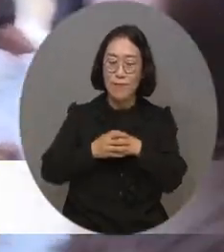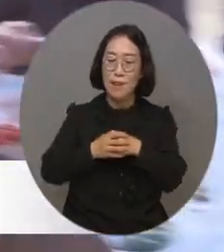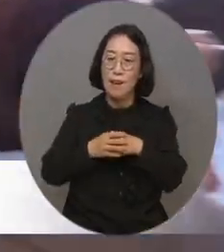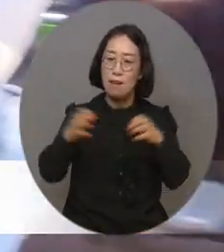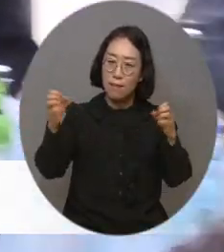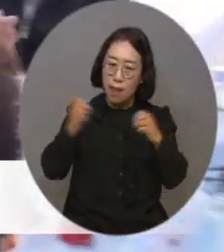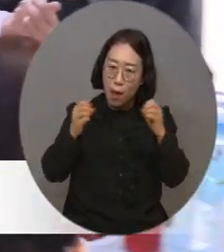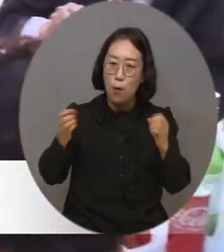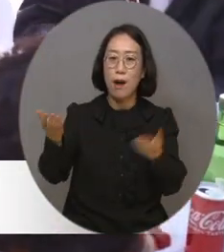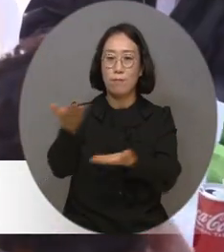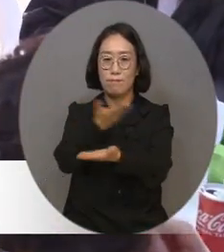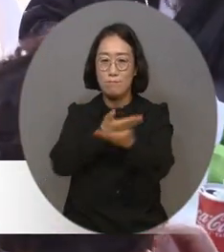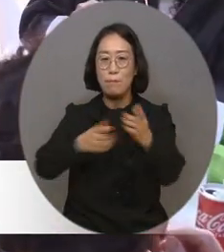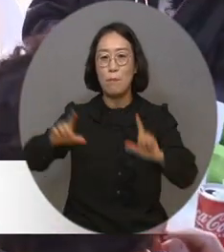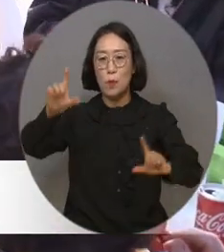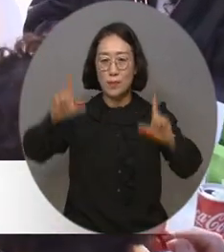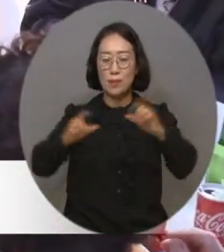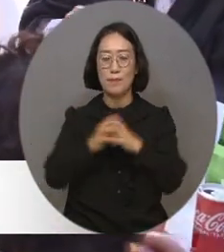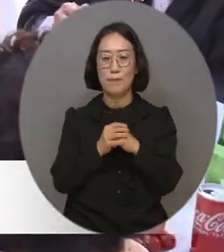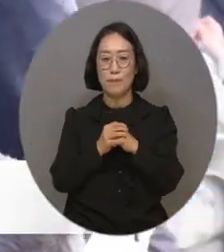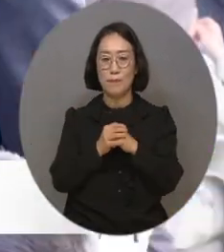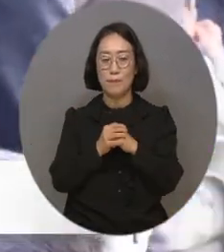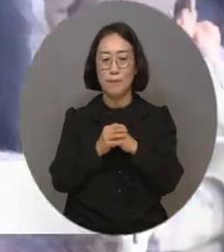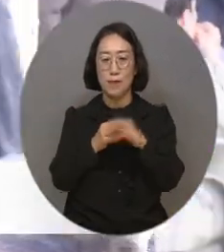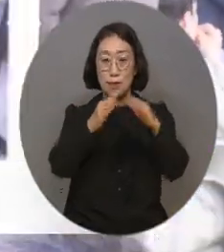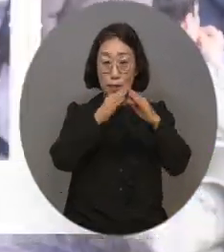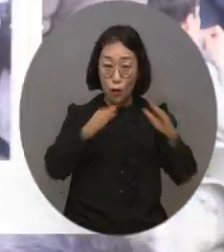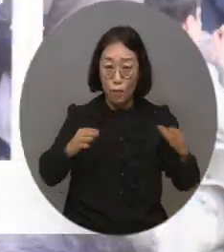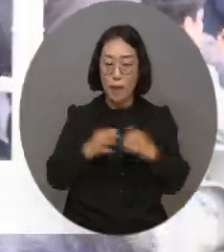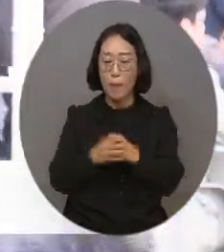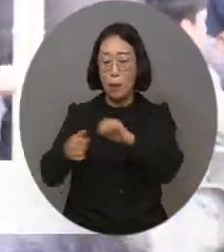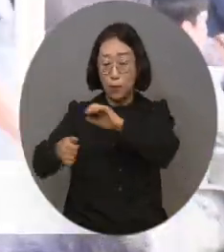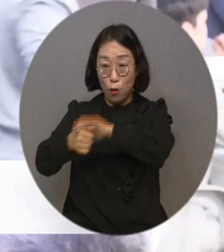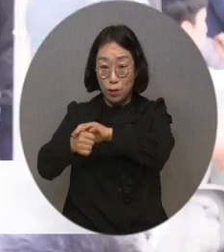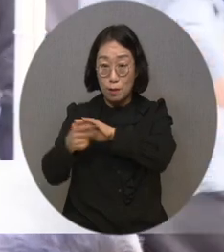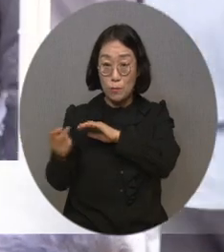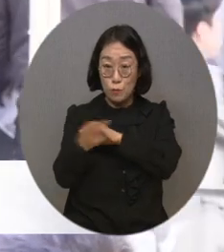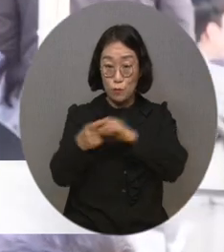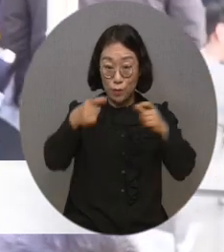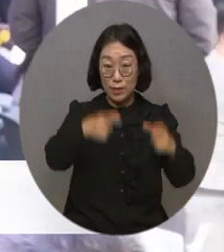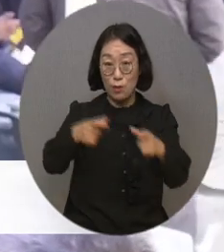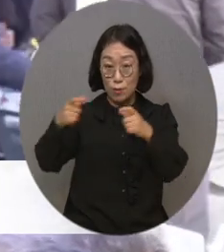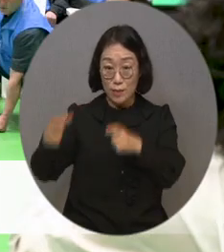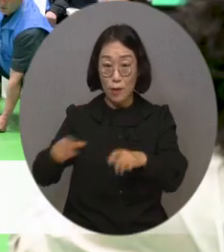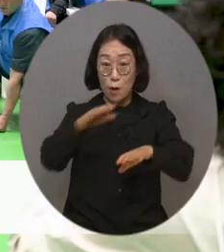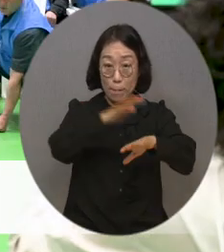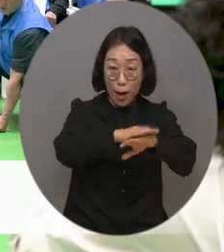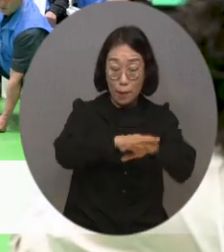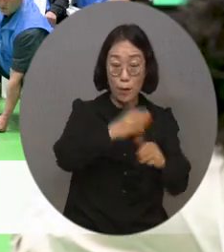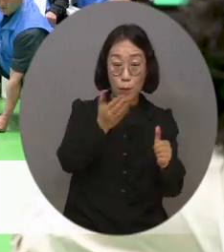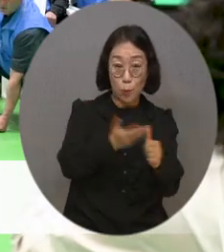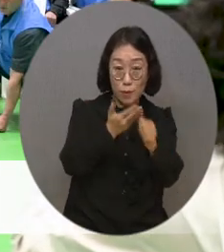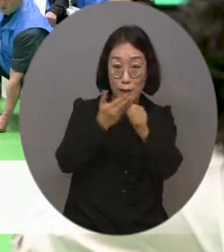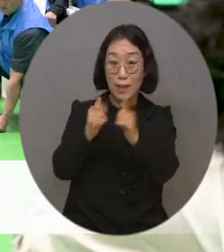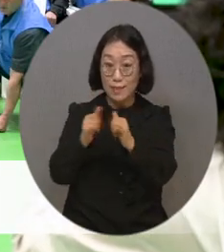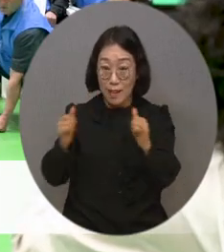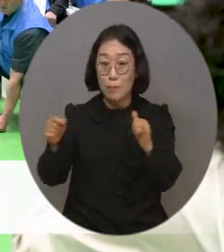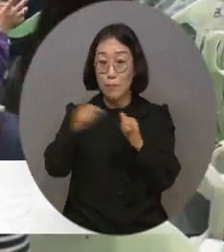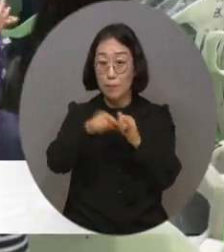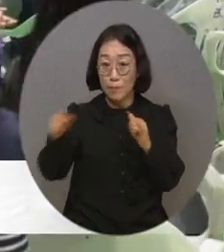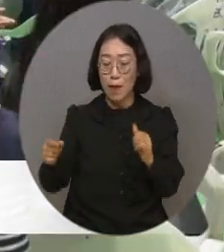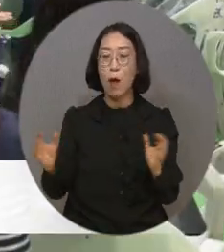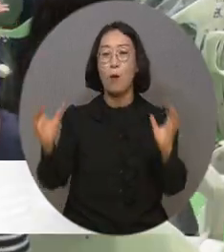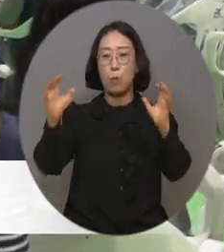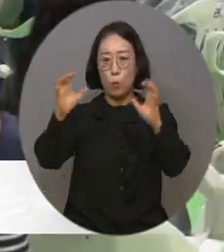대한 의견을 나눴습니다. 전남 장성군과 경남 하남군의 농협 경영인들이 지난 14일